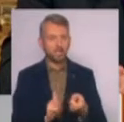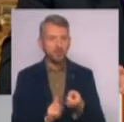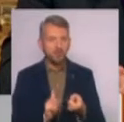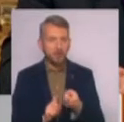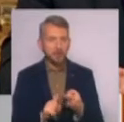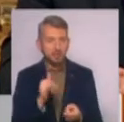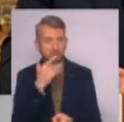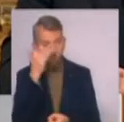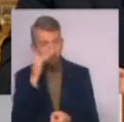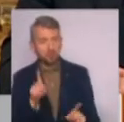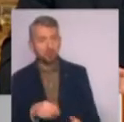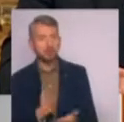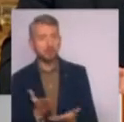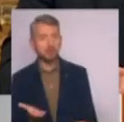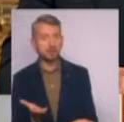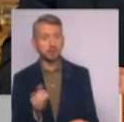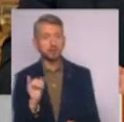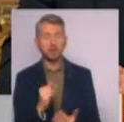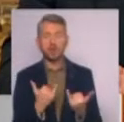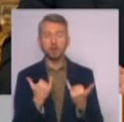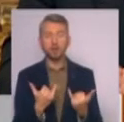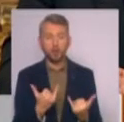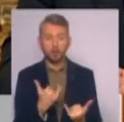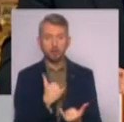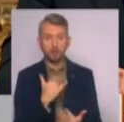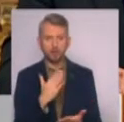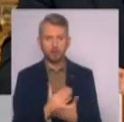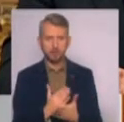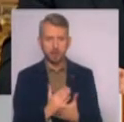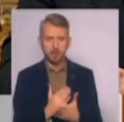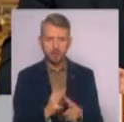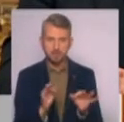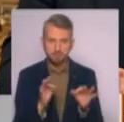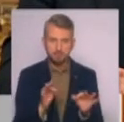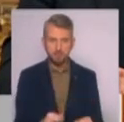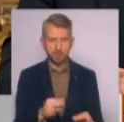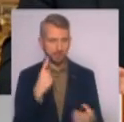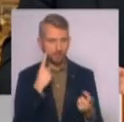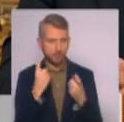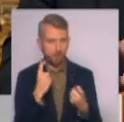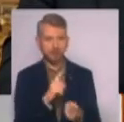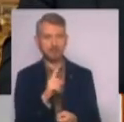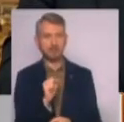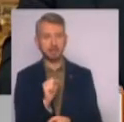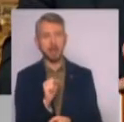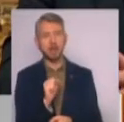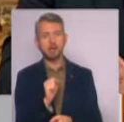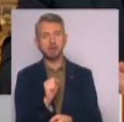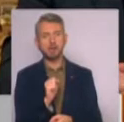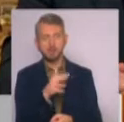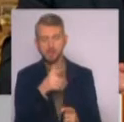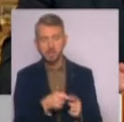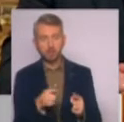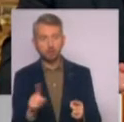і влітку. І сьогодні от у нас є достовірна інформація, наприклад, за вже сезон,